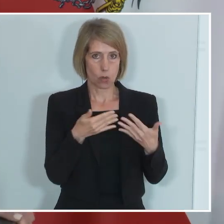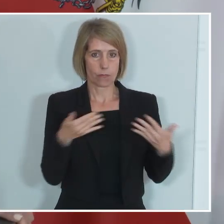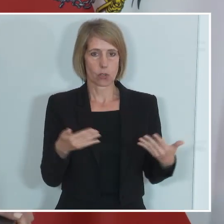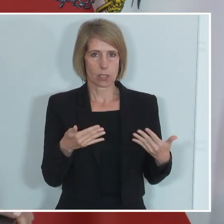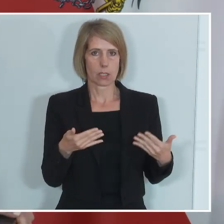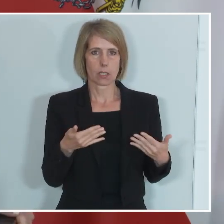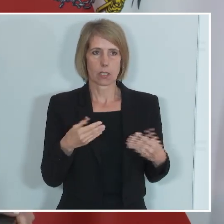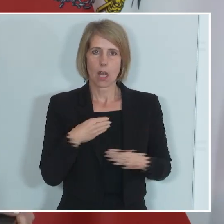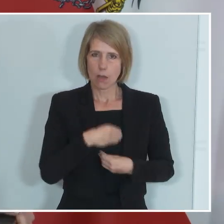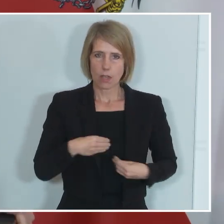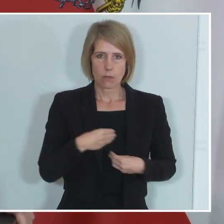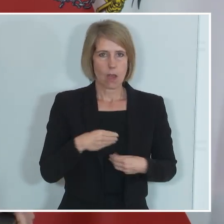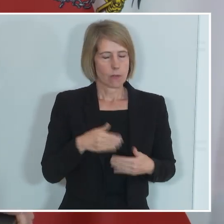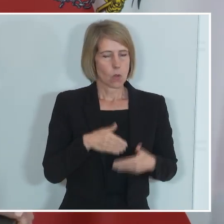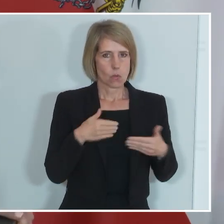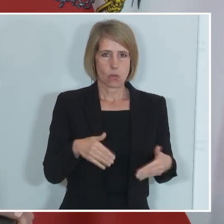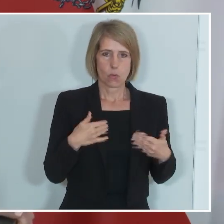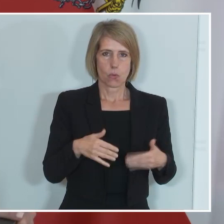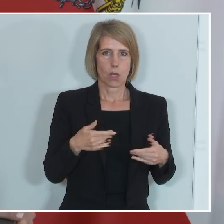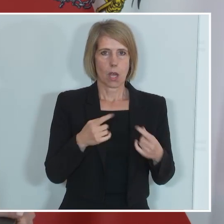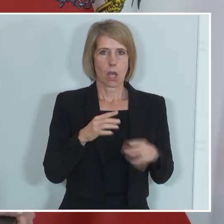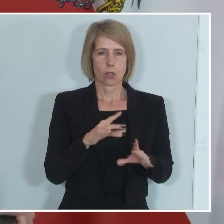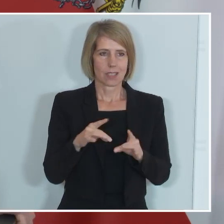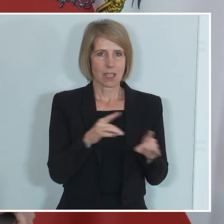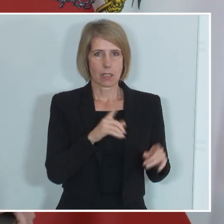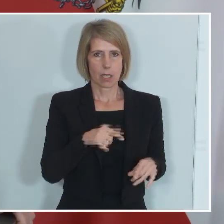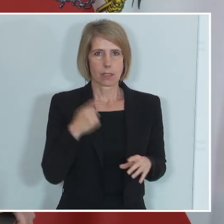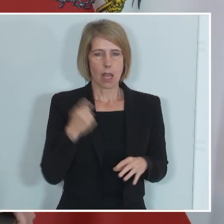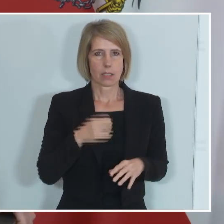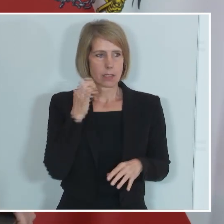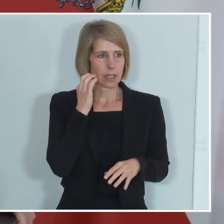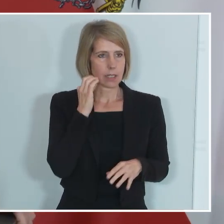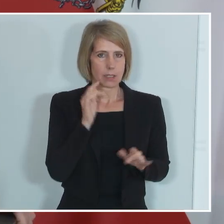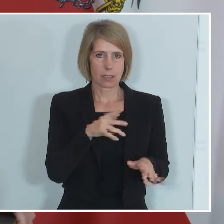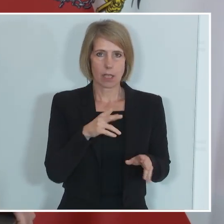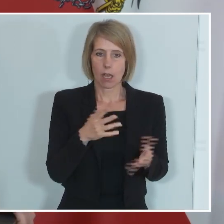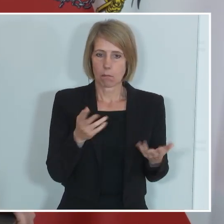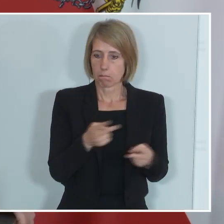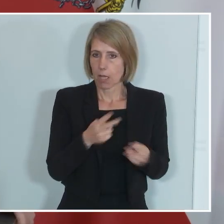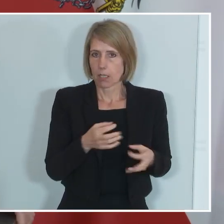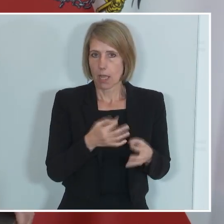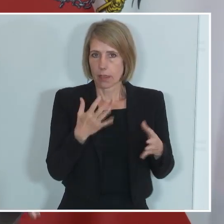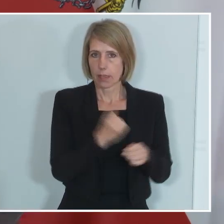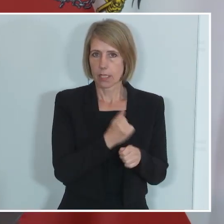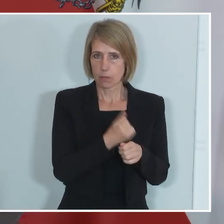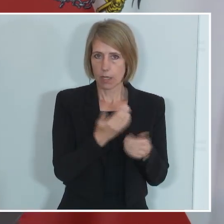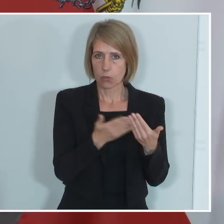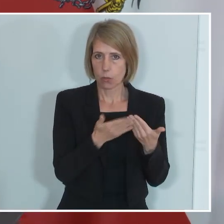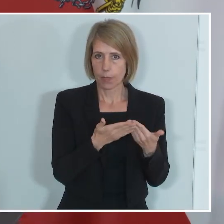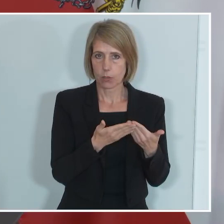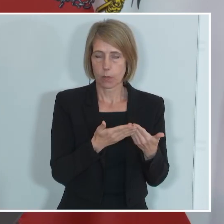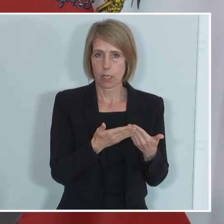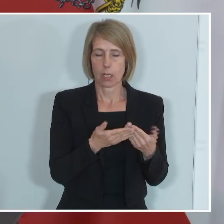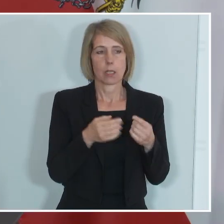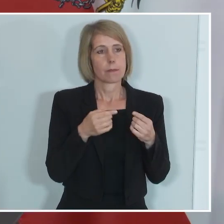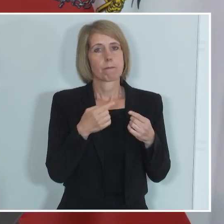die Verzweiflung groß ist. Und ich kenne das auch aus meiner Tätigkeit als Richterin, dass man eigentlich gar nichts tun kann. Also ich sage nicht,